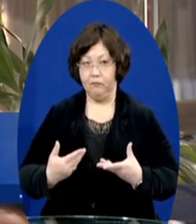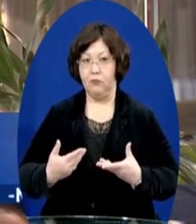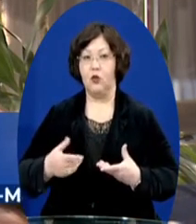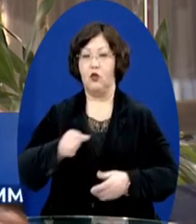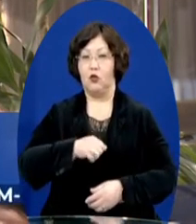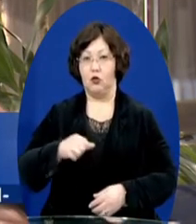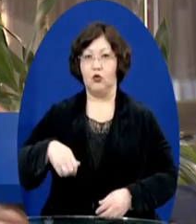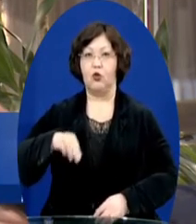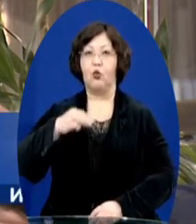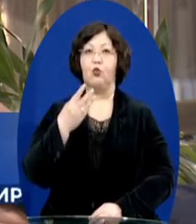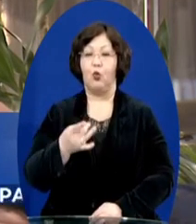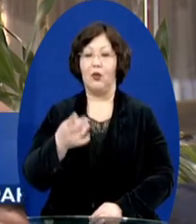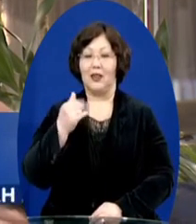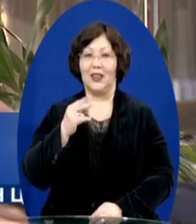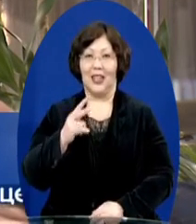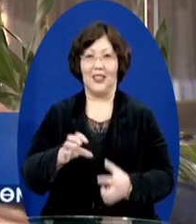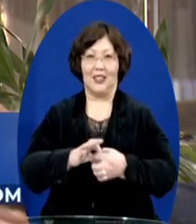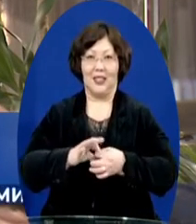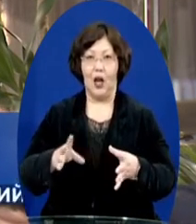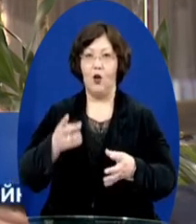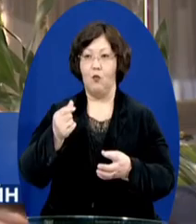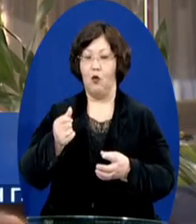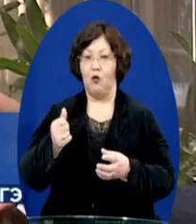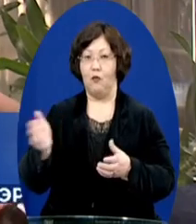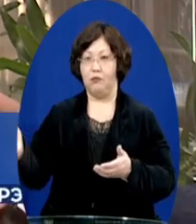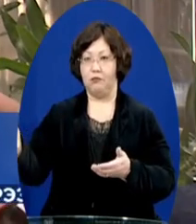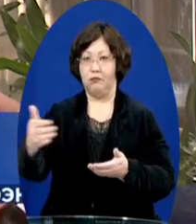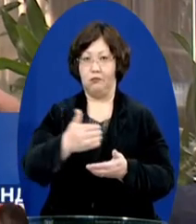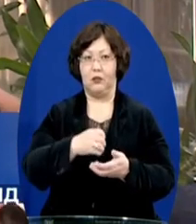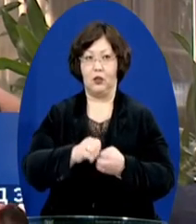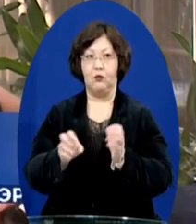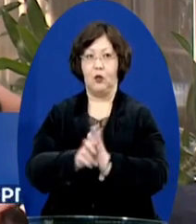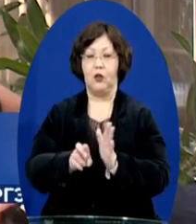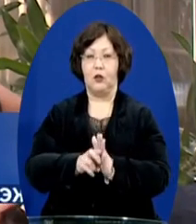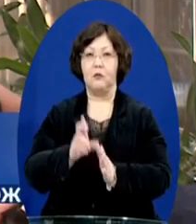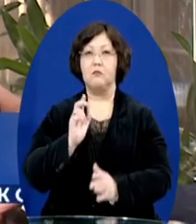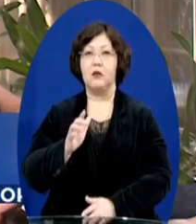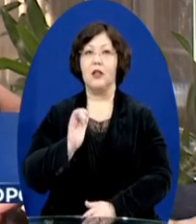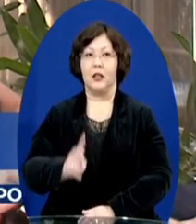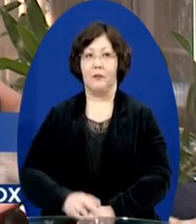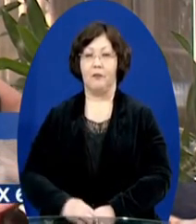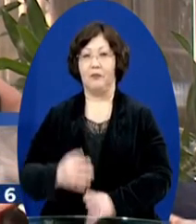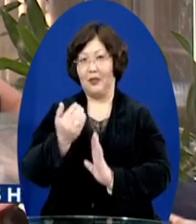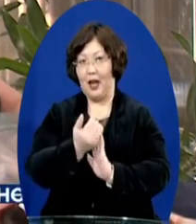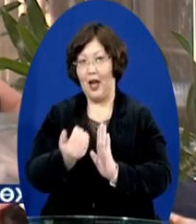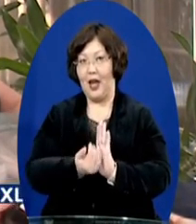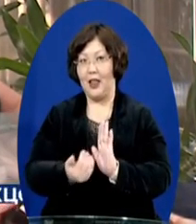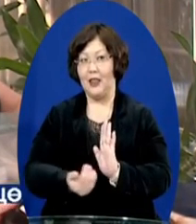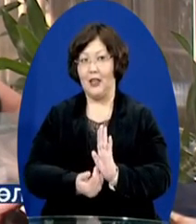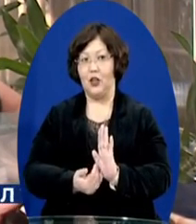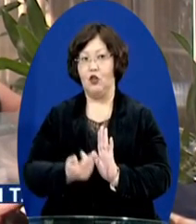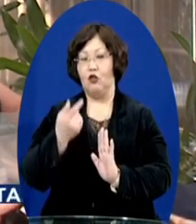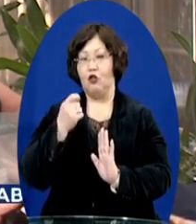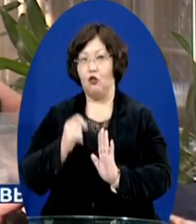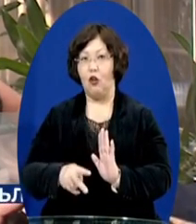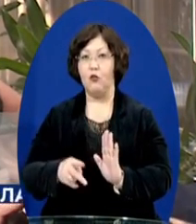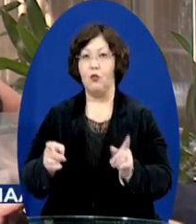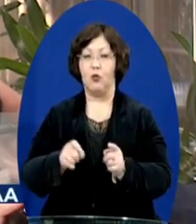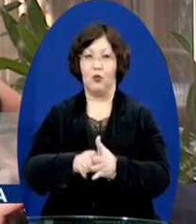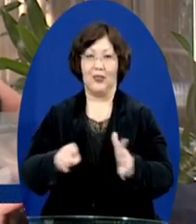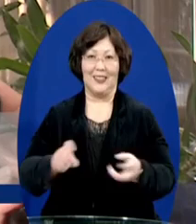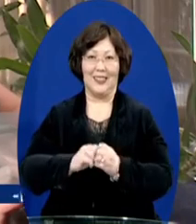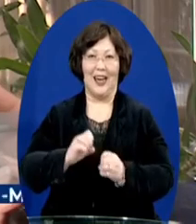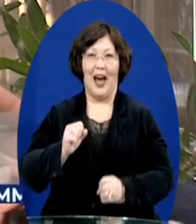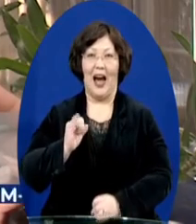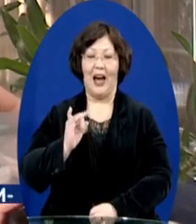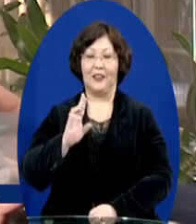түр данс нээгээд тэгээд одоо энэ мөнгөнд төлөвлөлөд явахд бол бэлэн байгаа. А зүгээр тайлэг одоо их богино хугацаанд сайжруулах ганц боломж нь одоо